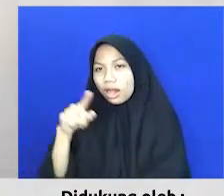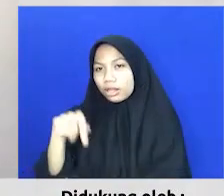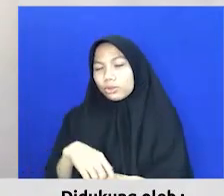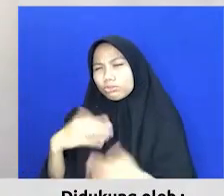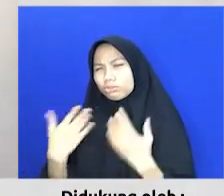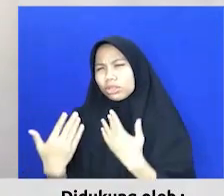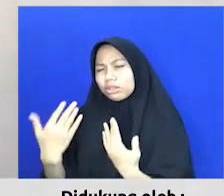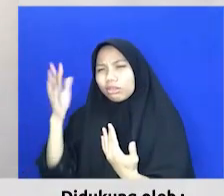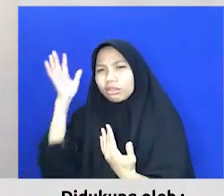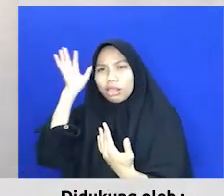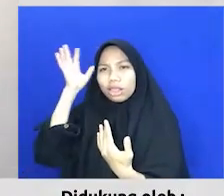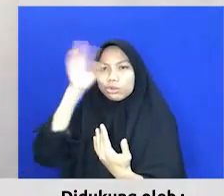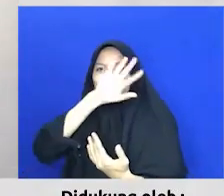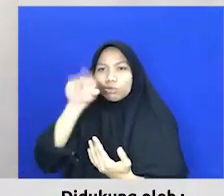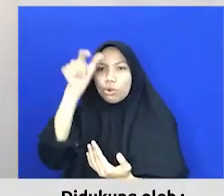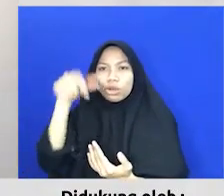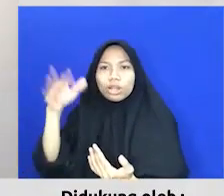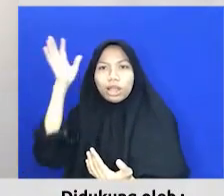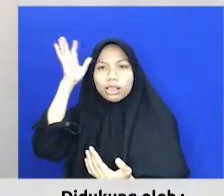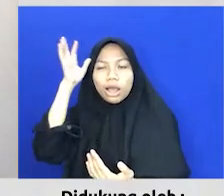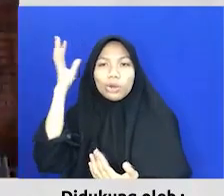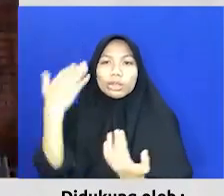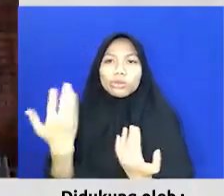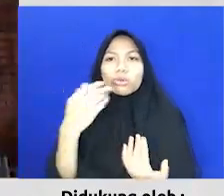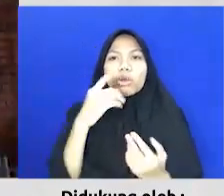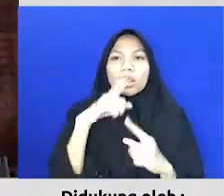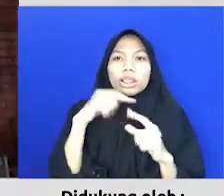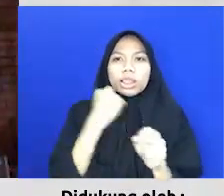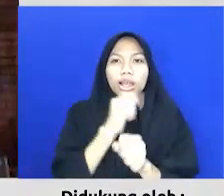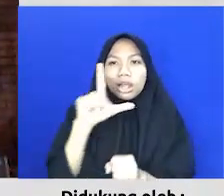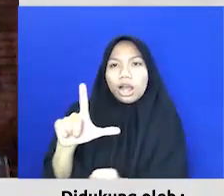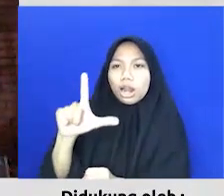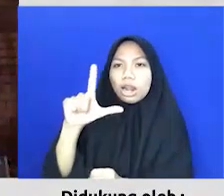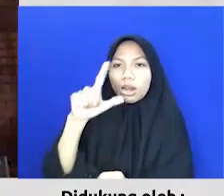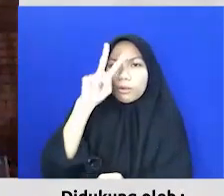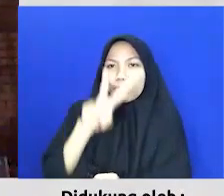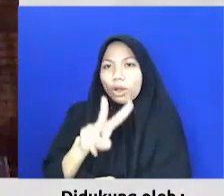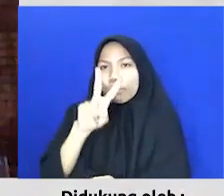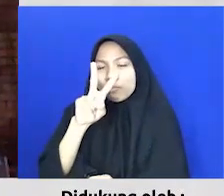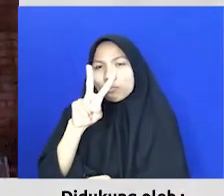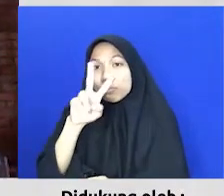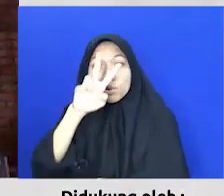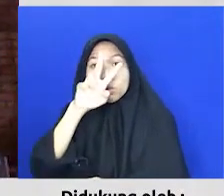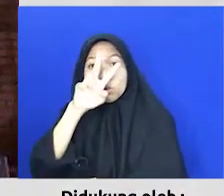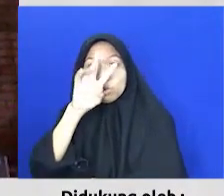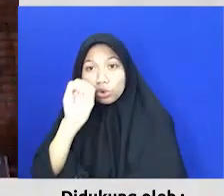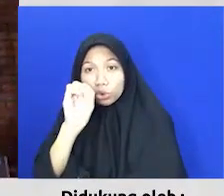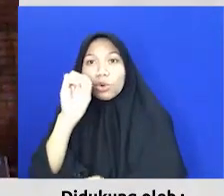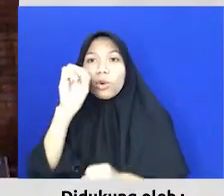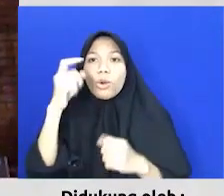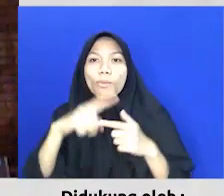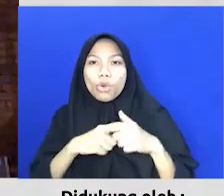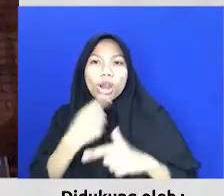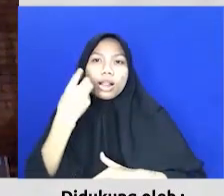dan menghasilkan film-film yang sampai hari ini pun masih banyak dijadikan semacam sandaran